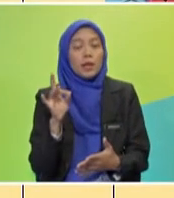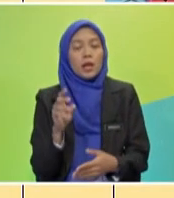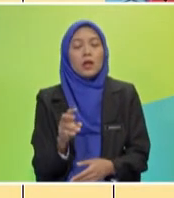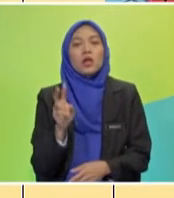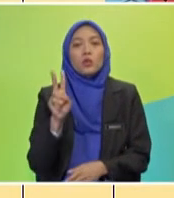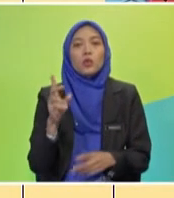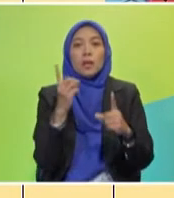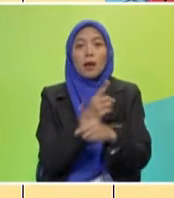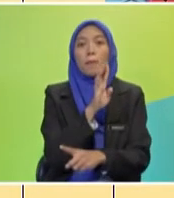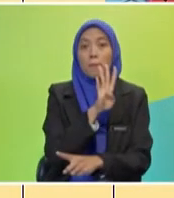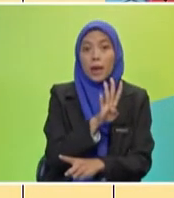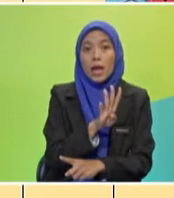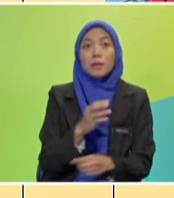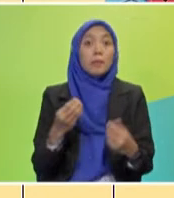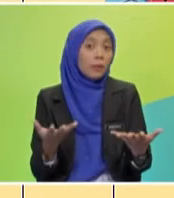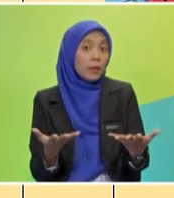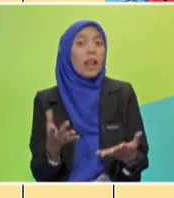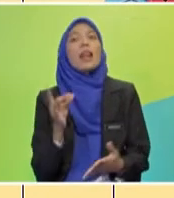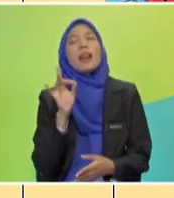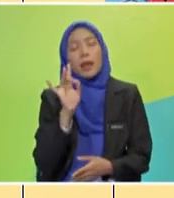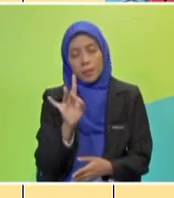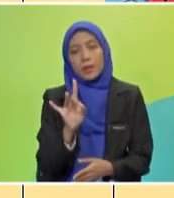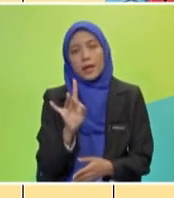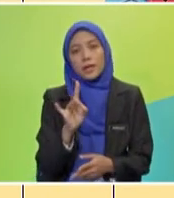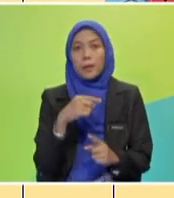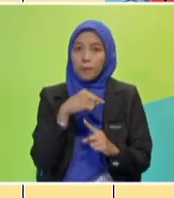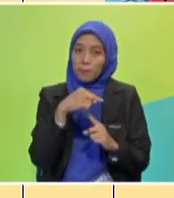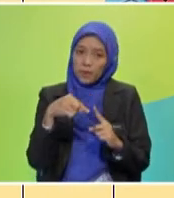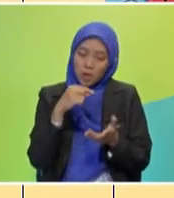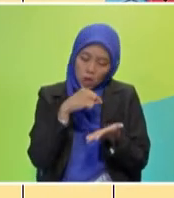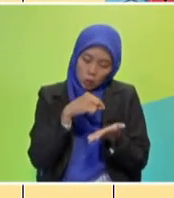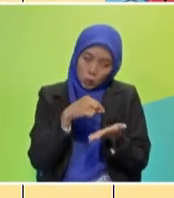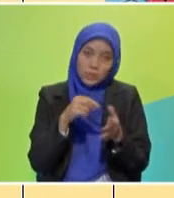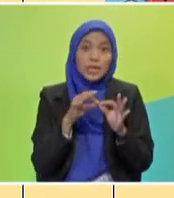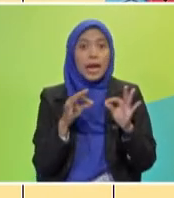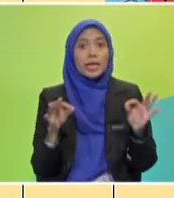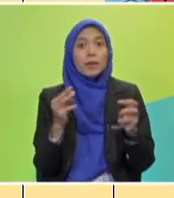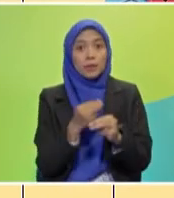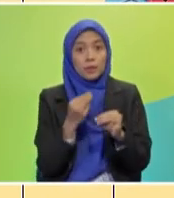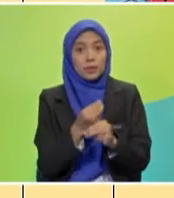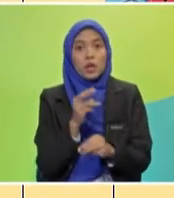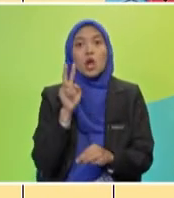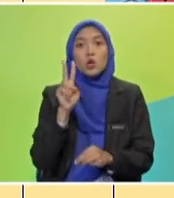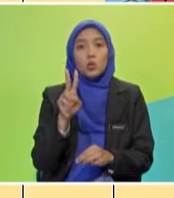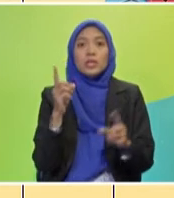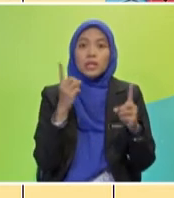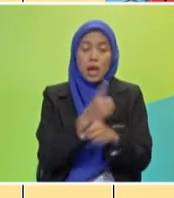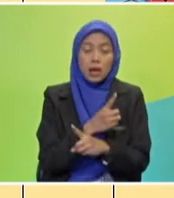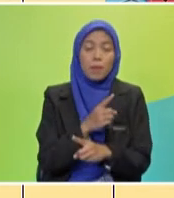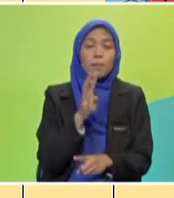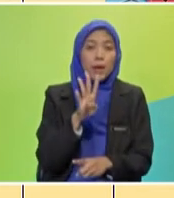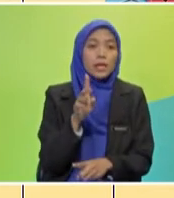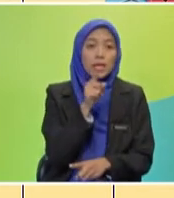4 sama dengan 8. Jadi bila ditulis dalam untuk ayat matematik, 2 darab 4 sama